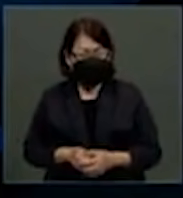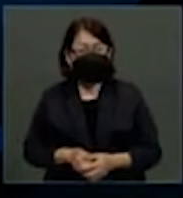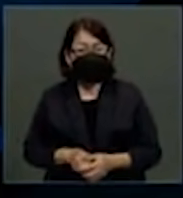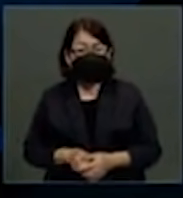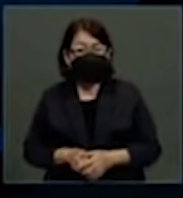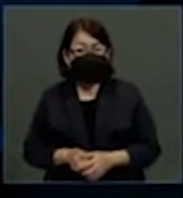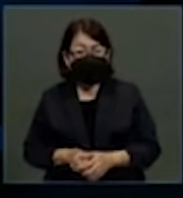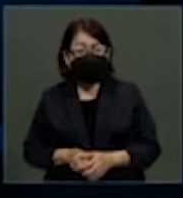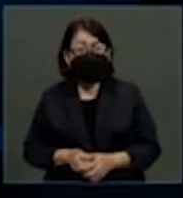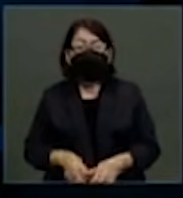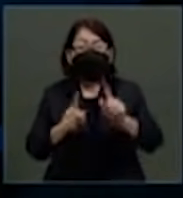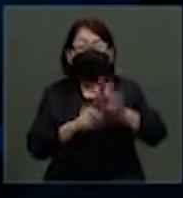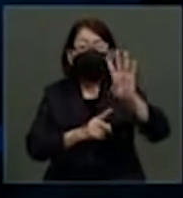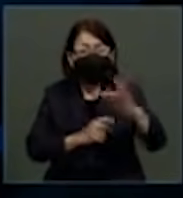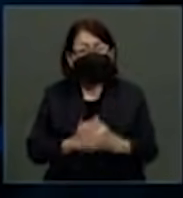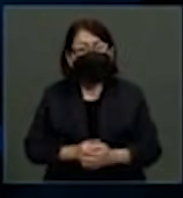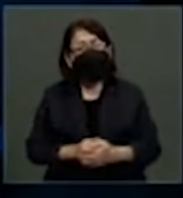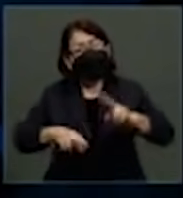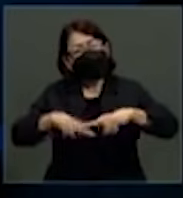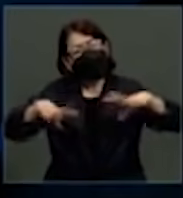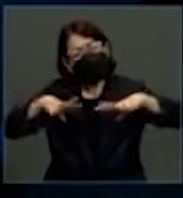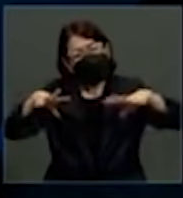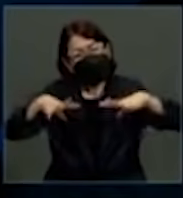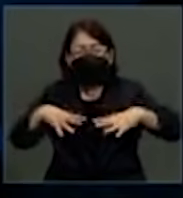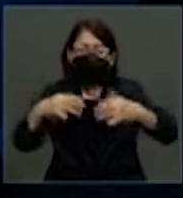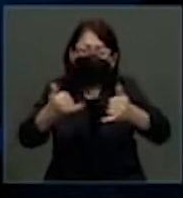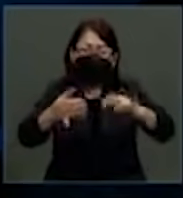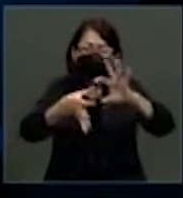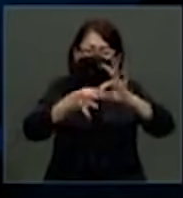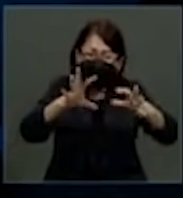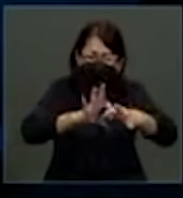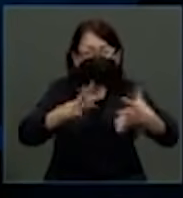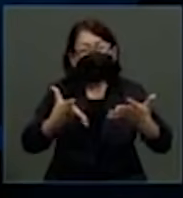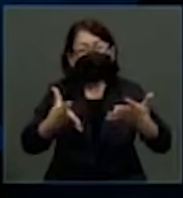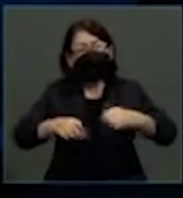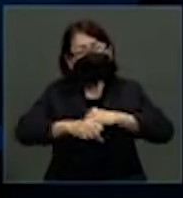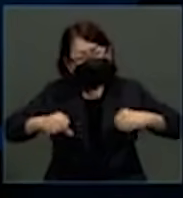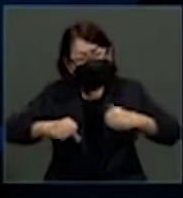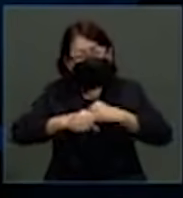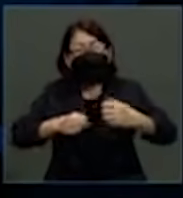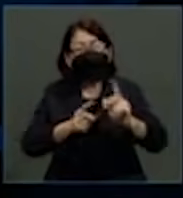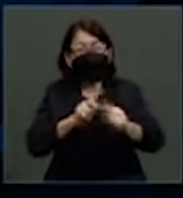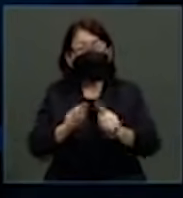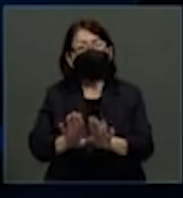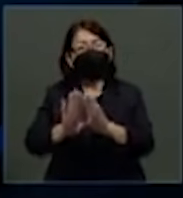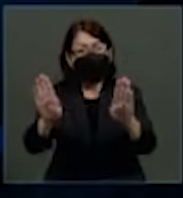การทำงานของร้านสะดวกซื้อนะครับณตลาดนัดตลาดโต้รุ่งวงเล็บ4ครับสวนสาธารณะลานกีฬา